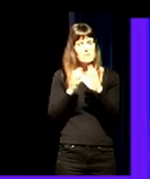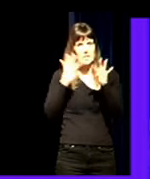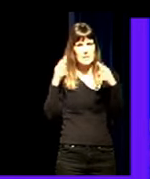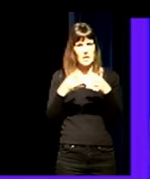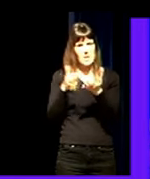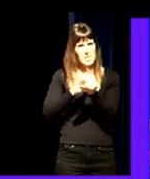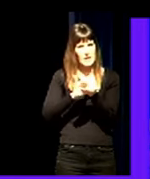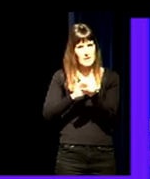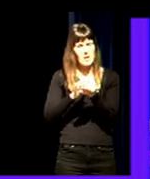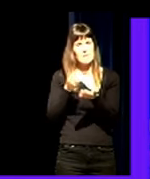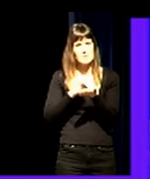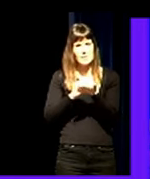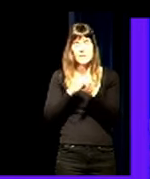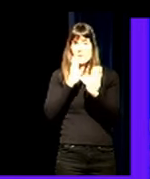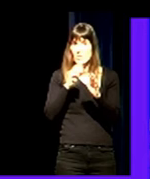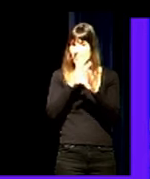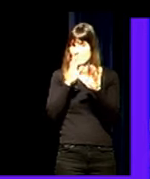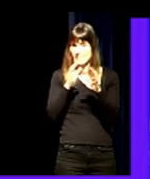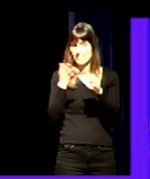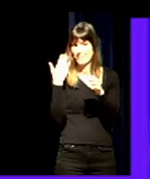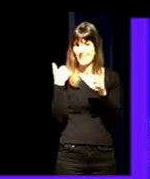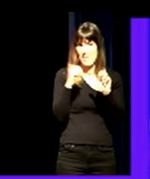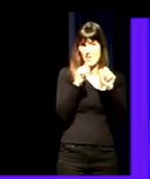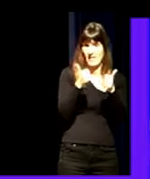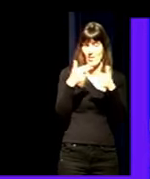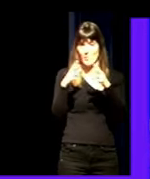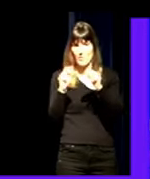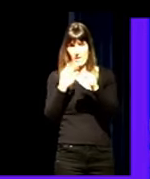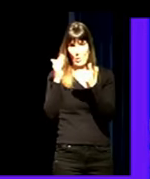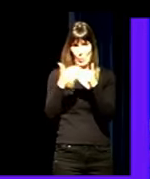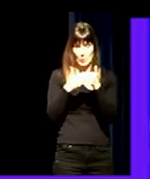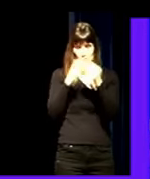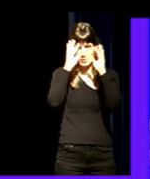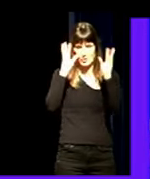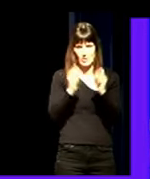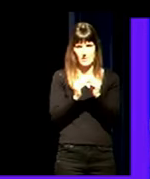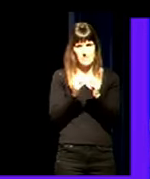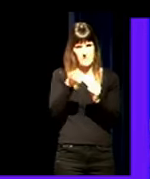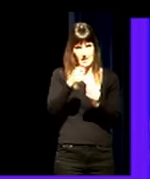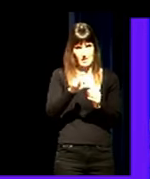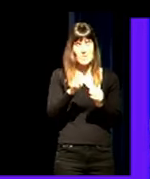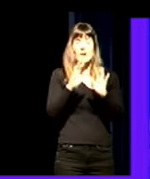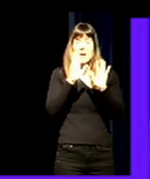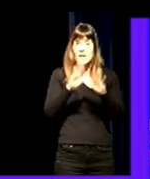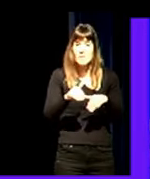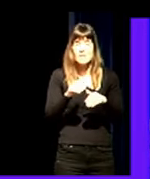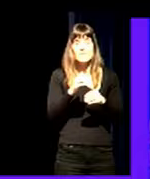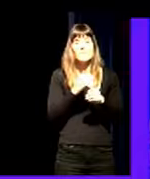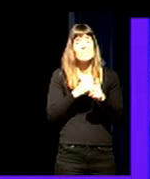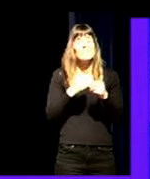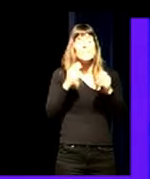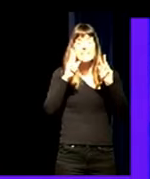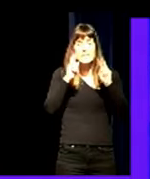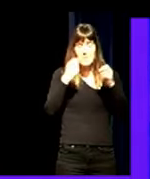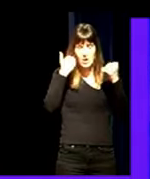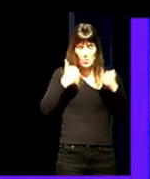nertzen dutik. Emozioak eta gorputzak dira daukagun atzean. Ipitiak digunean. Ez dugu inbeste,